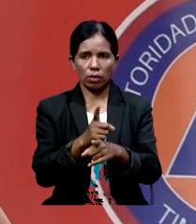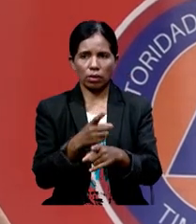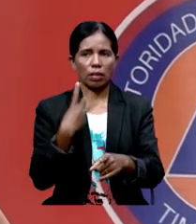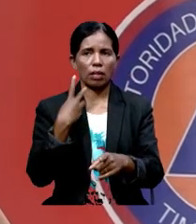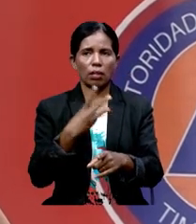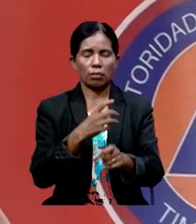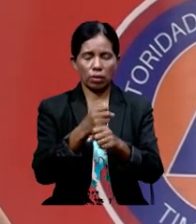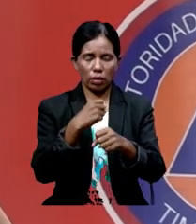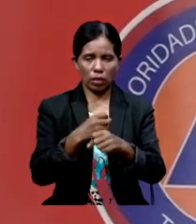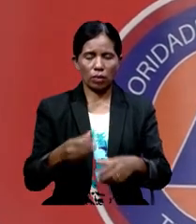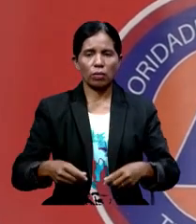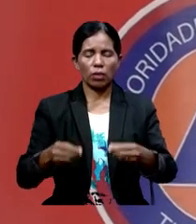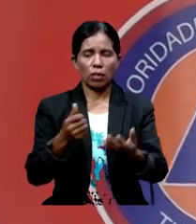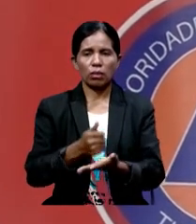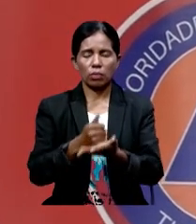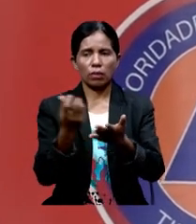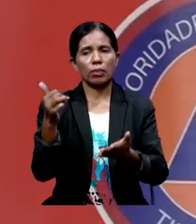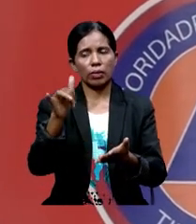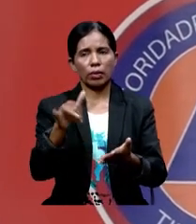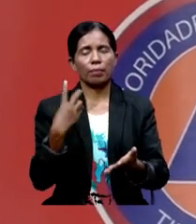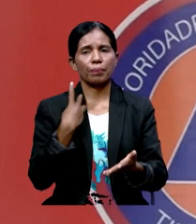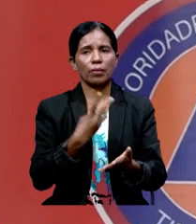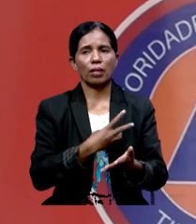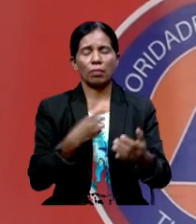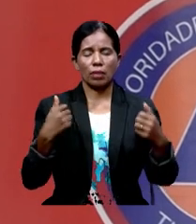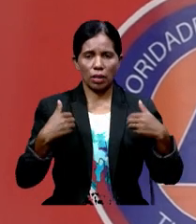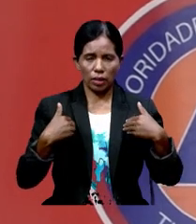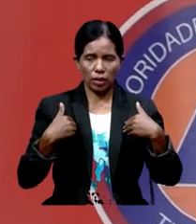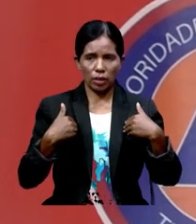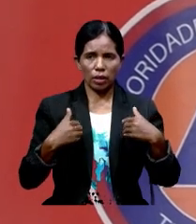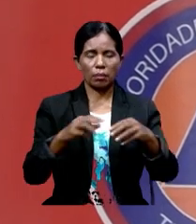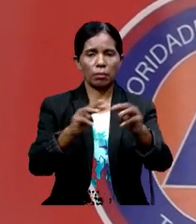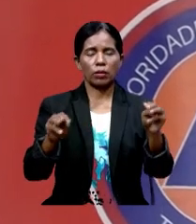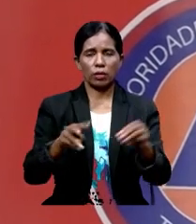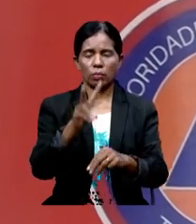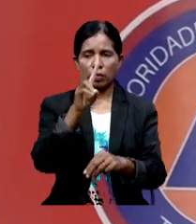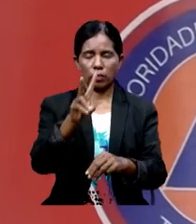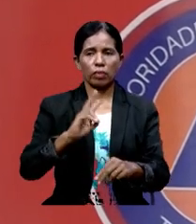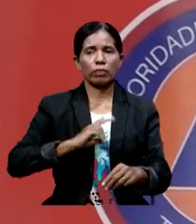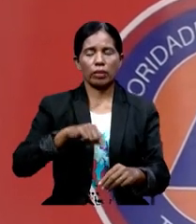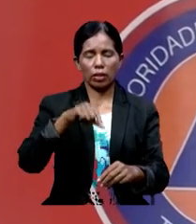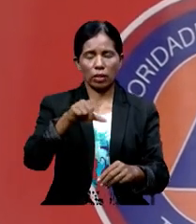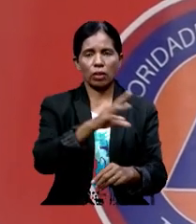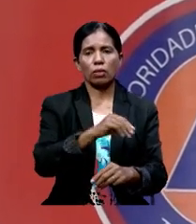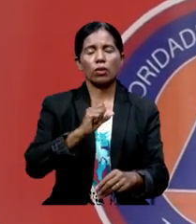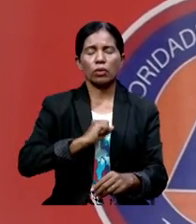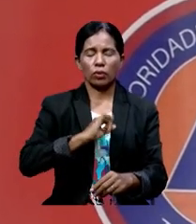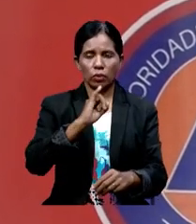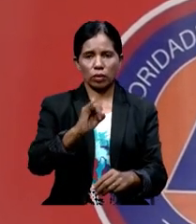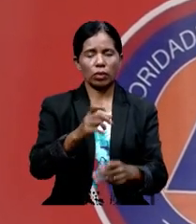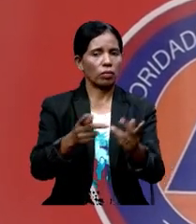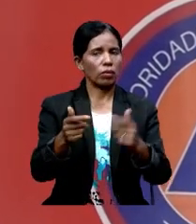si halo fal recuperação ba sir ni ta ami ya sinto evacuação ba ia município ruade dike ke hoswai ia parte